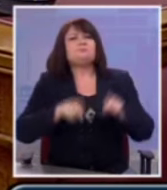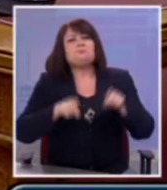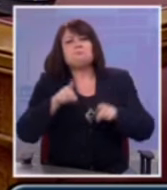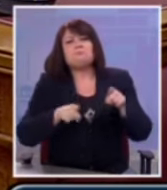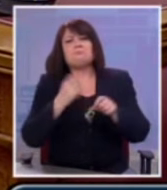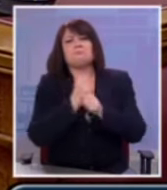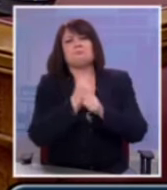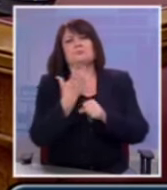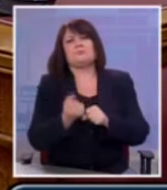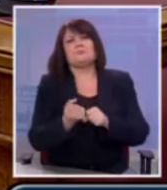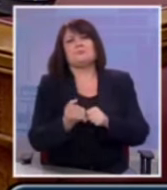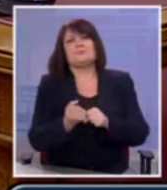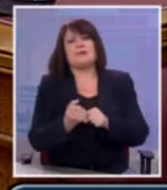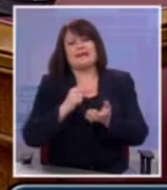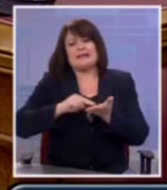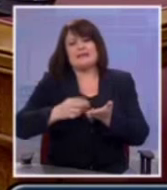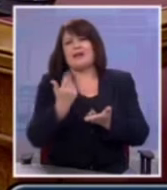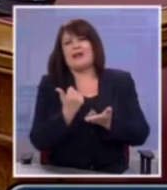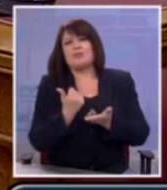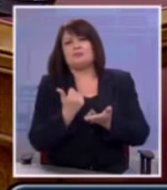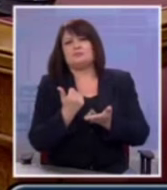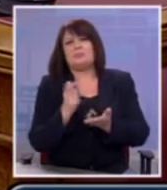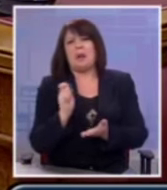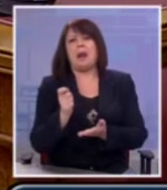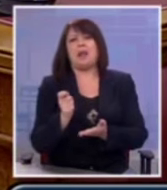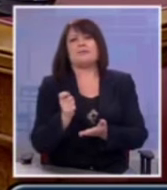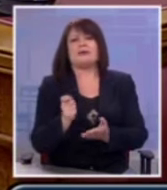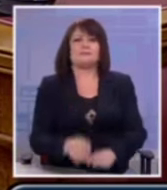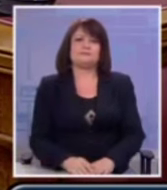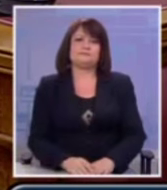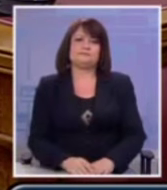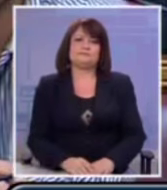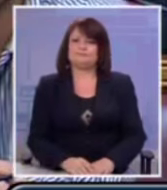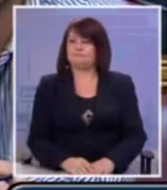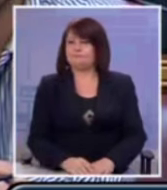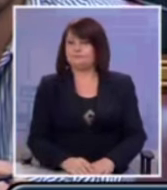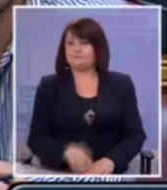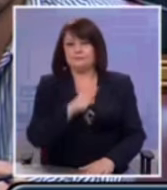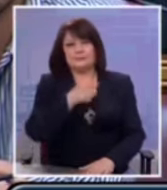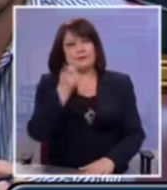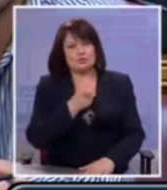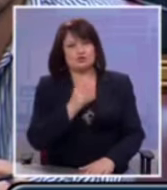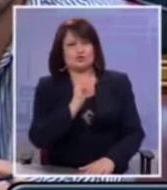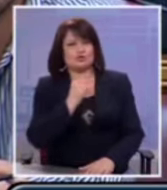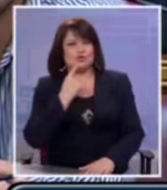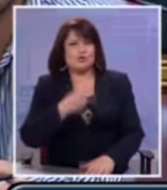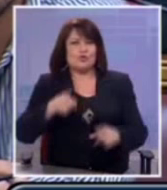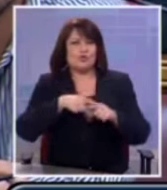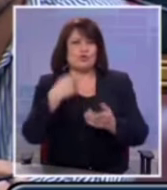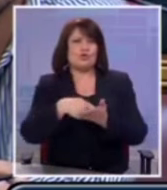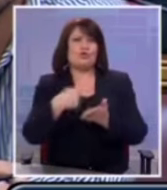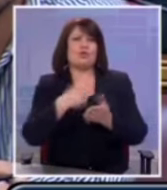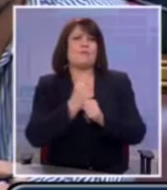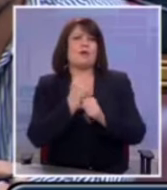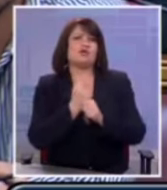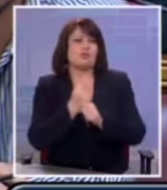απασχολούμενοι στη μαύρη αγορά. Δηλαδή ένα 50%... των εργαζομένων ένα πολύ μεγάλο ποσοστό δεν αμείβεται. Και δεν